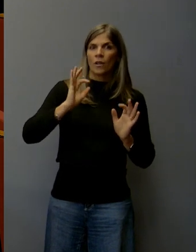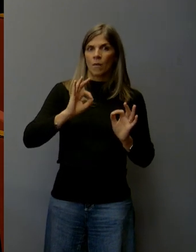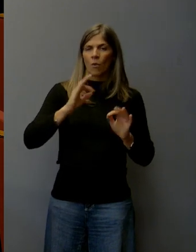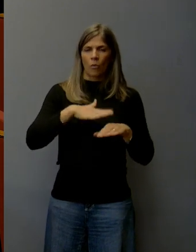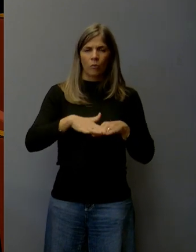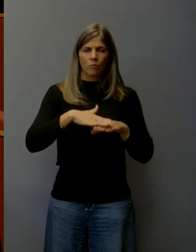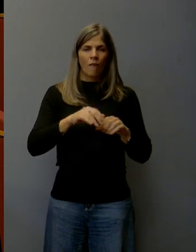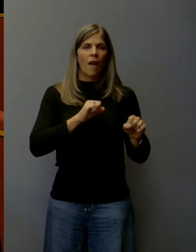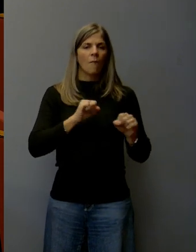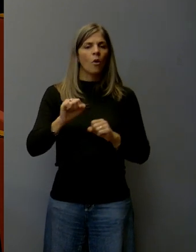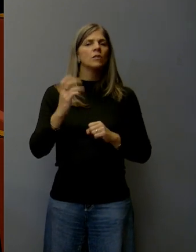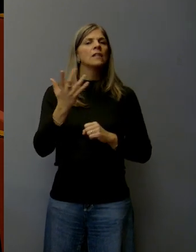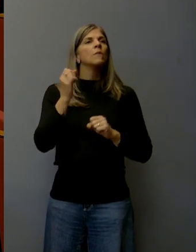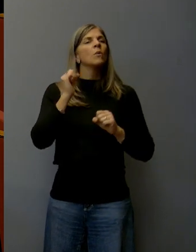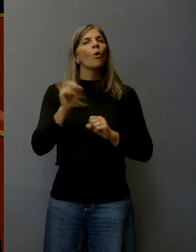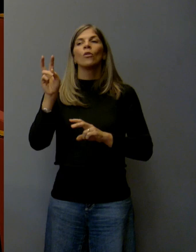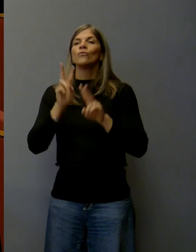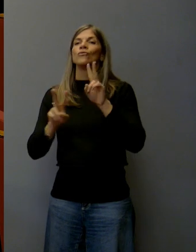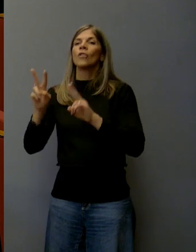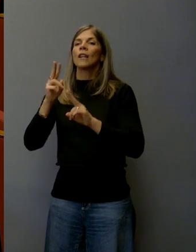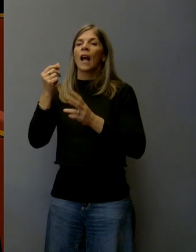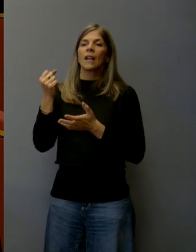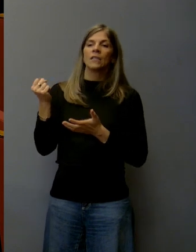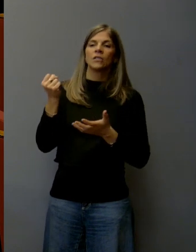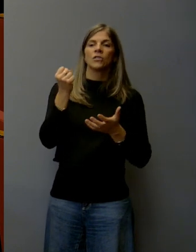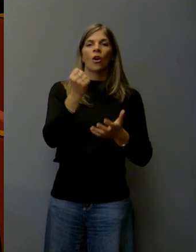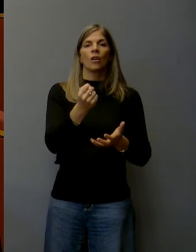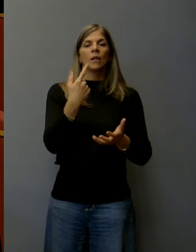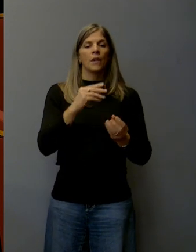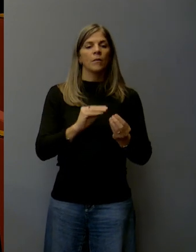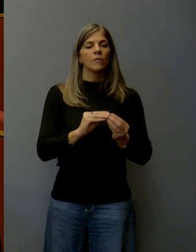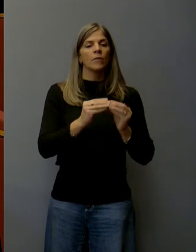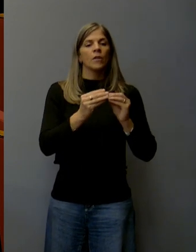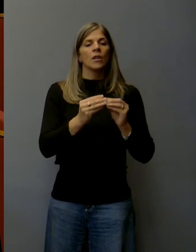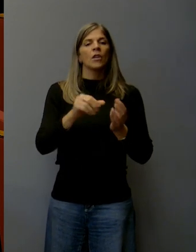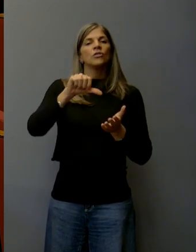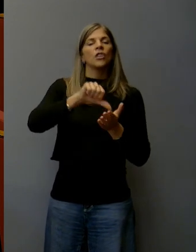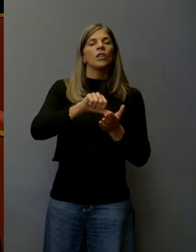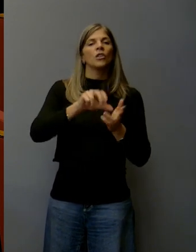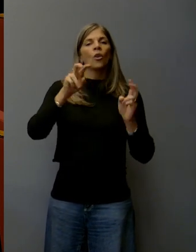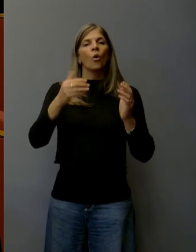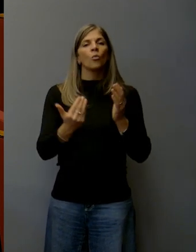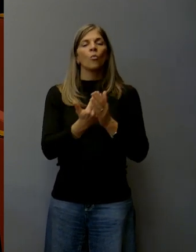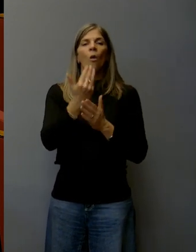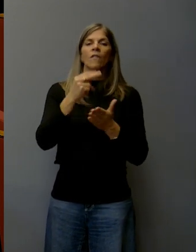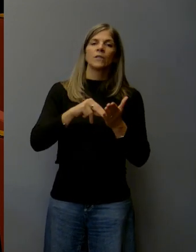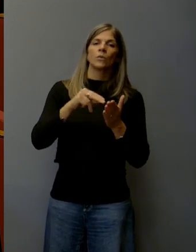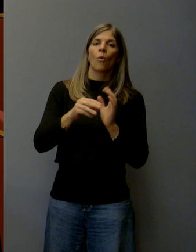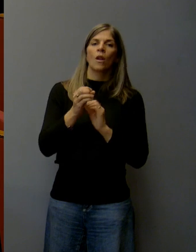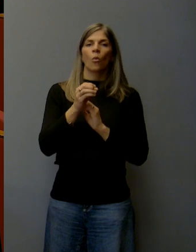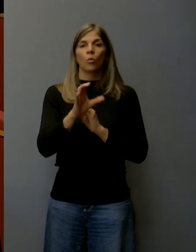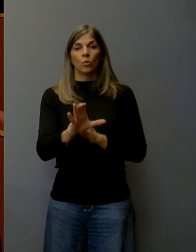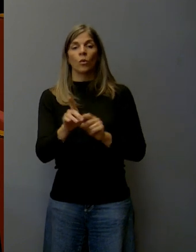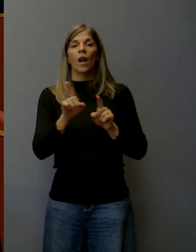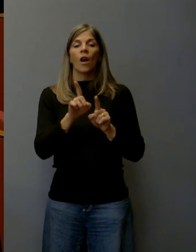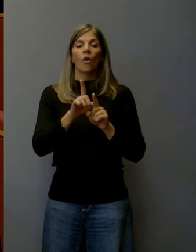individuare per esempio le risorse per ripristinare il ruolo del centro nuove scuole e culture quali istituzioni di